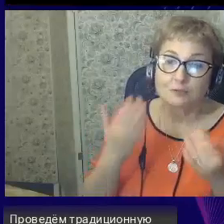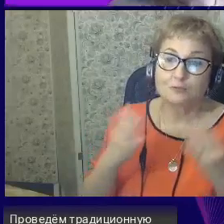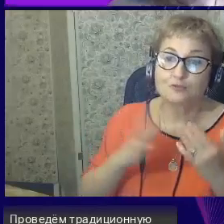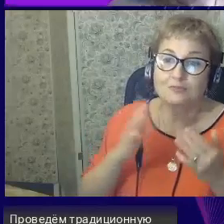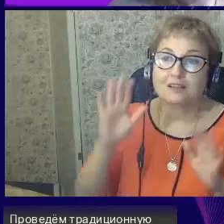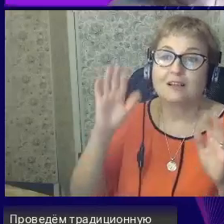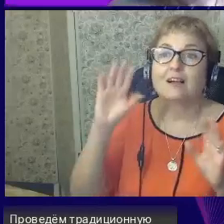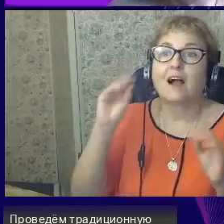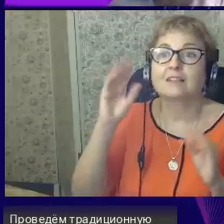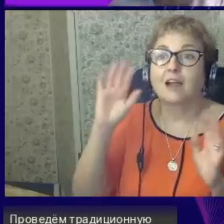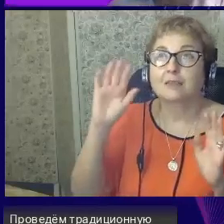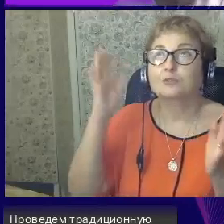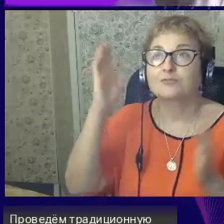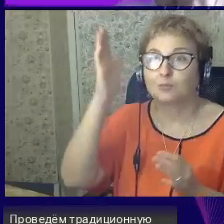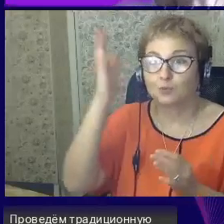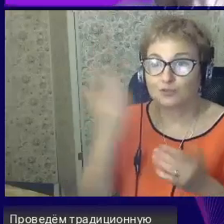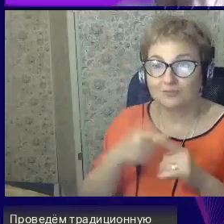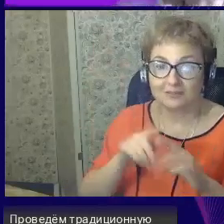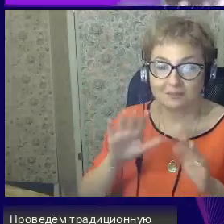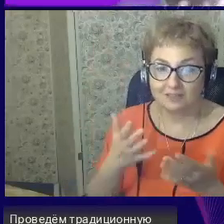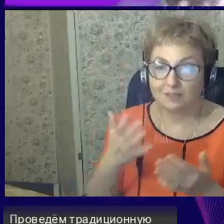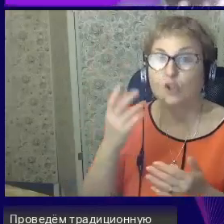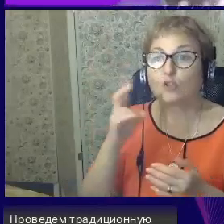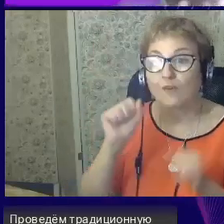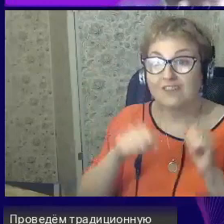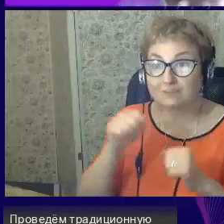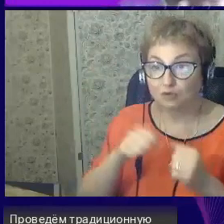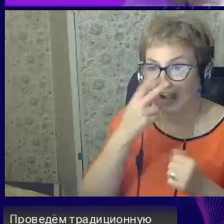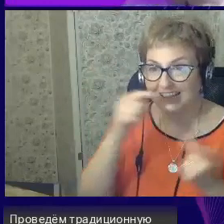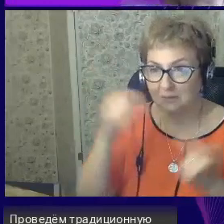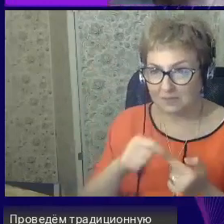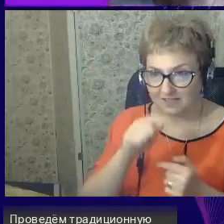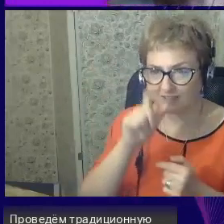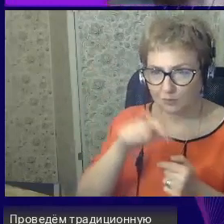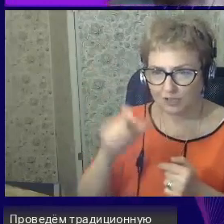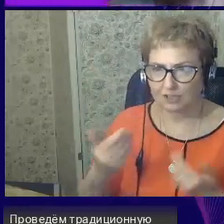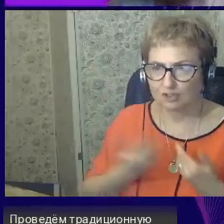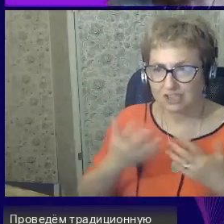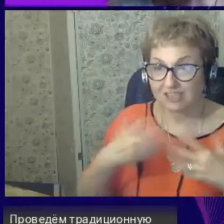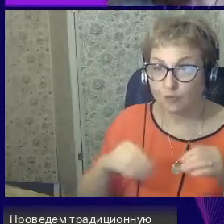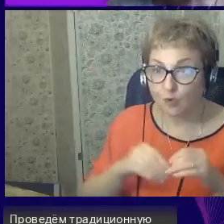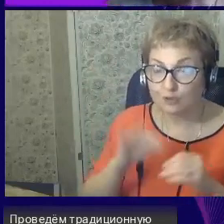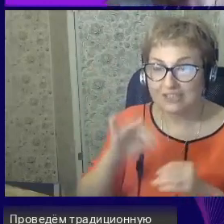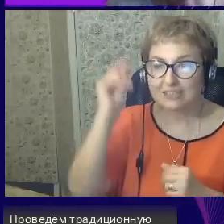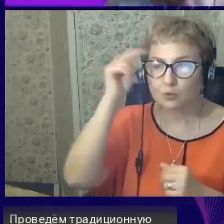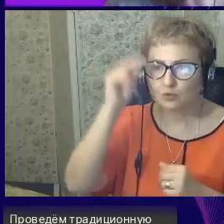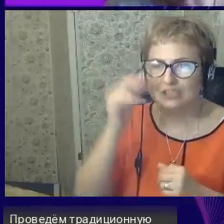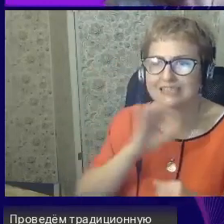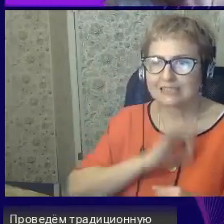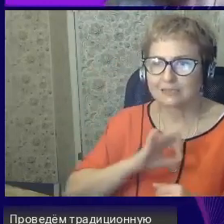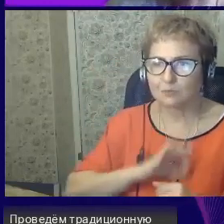произойдет, но пока... Вот. Но при этом возможно адаптировать людей с аутизмом к жизни в обществе и